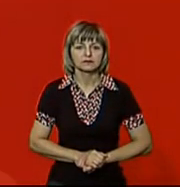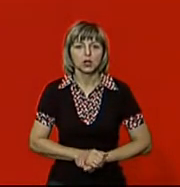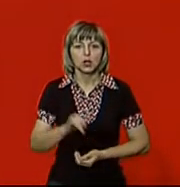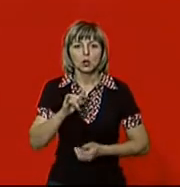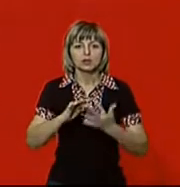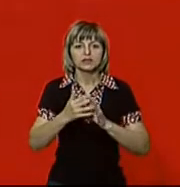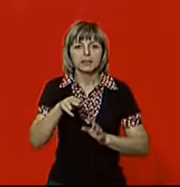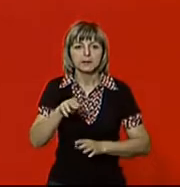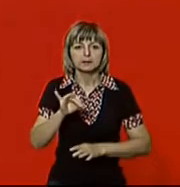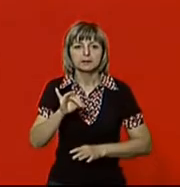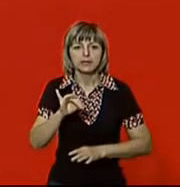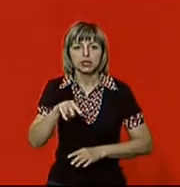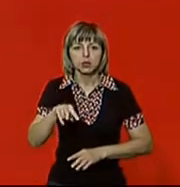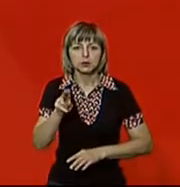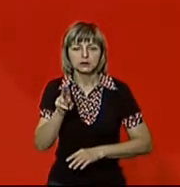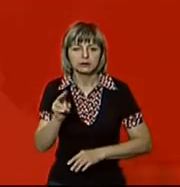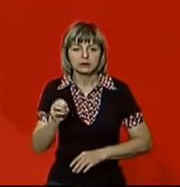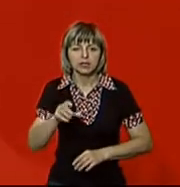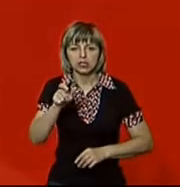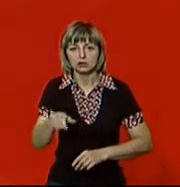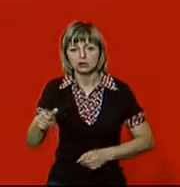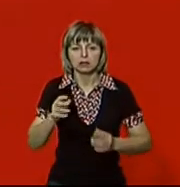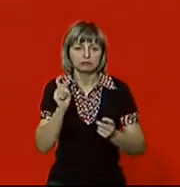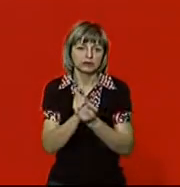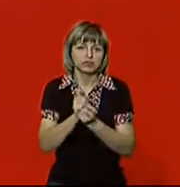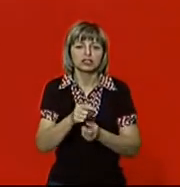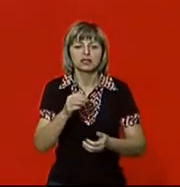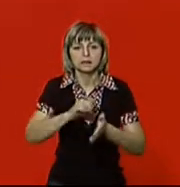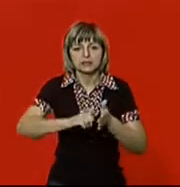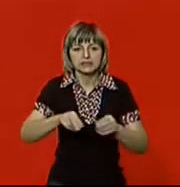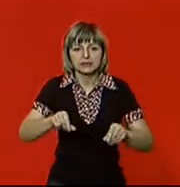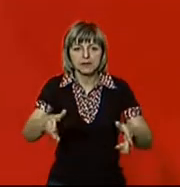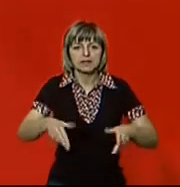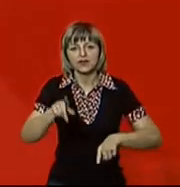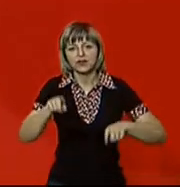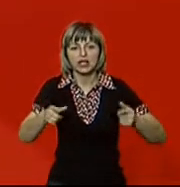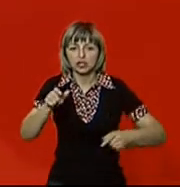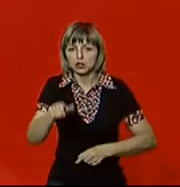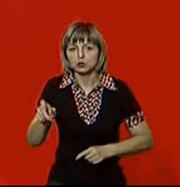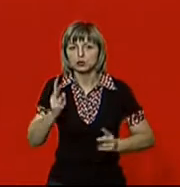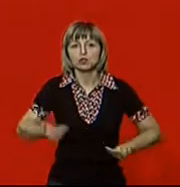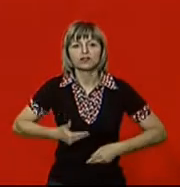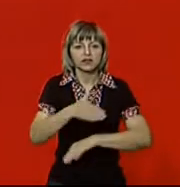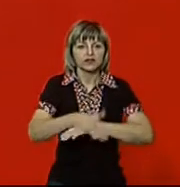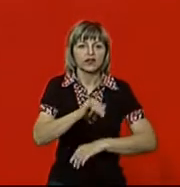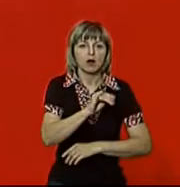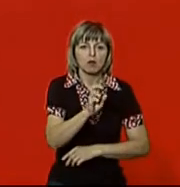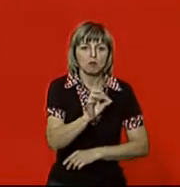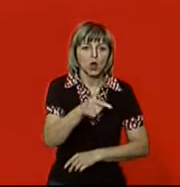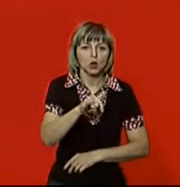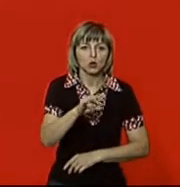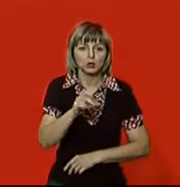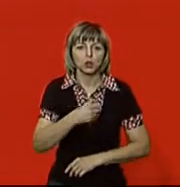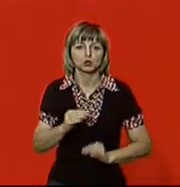У Прилуцькому жителі посварилися через земельну ділянку. Деякі мешканці села, які проживають на вулиці Івана Богуна,